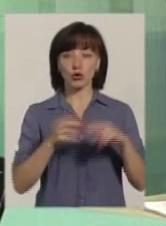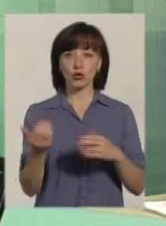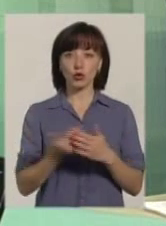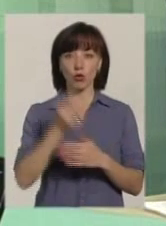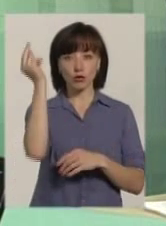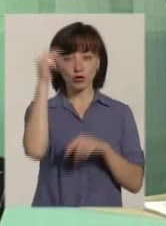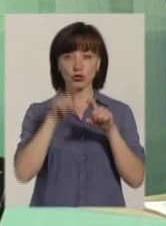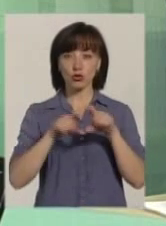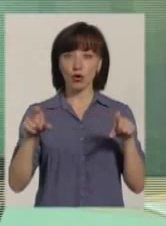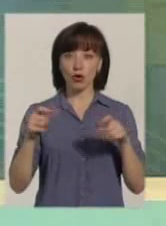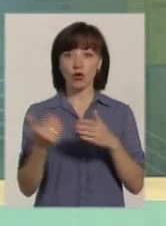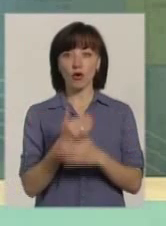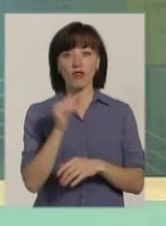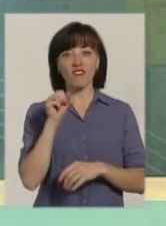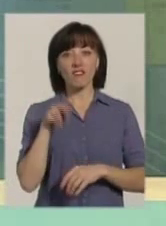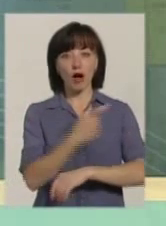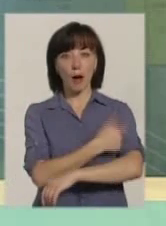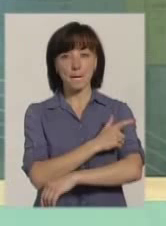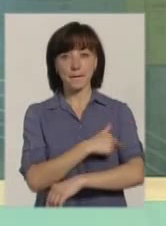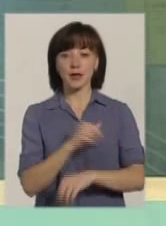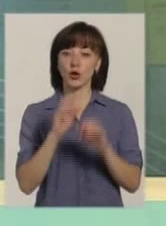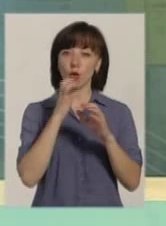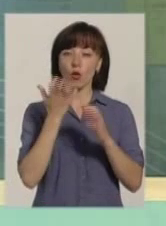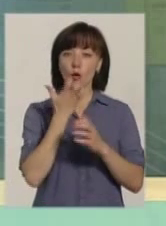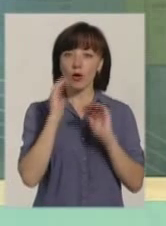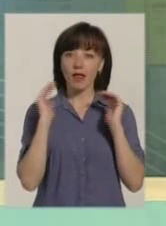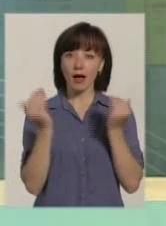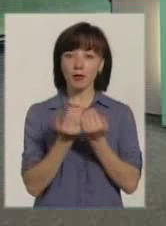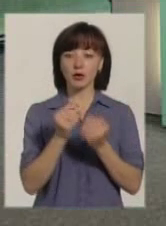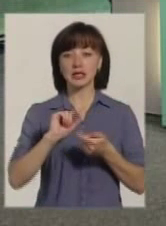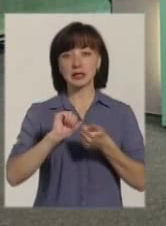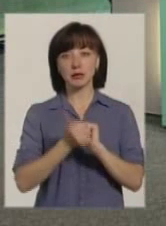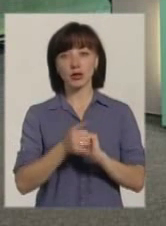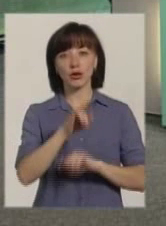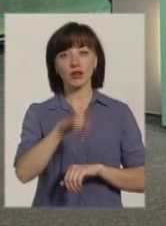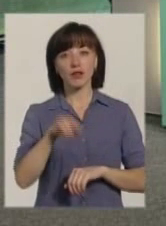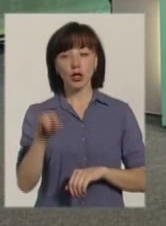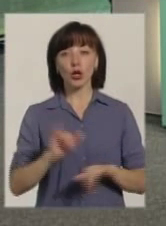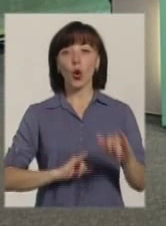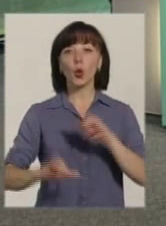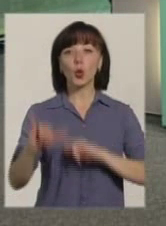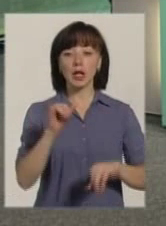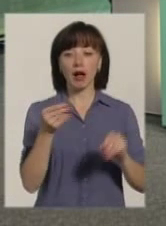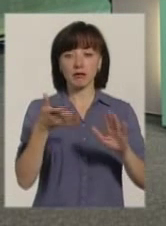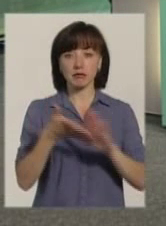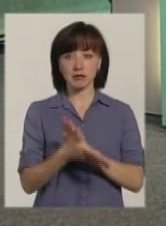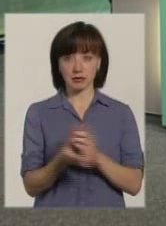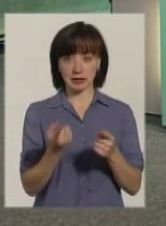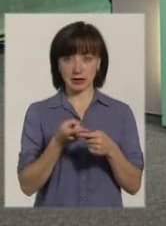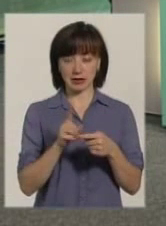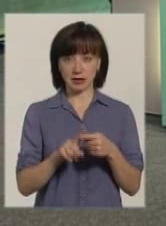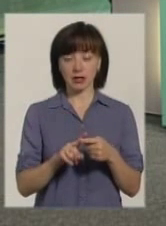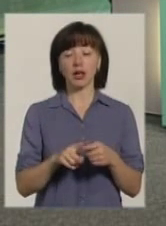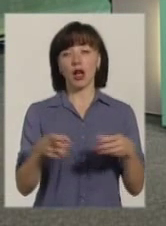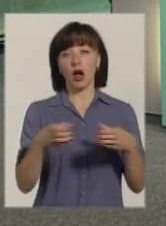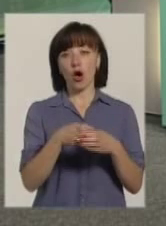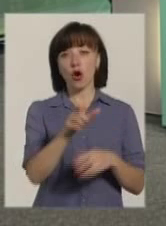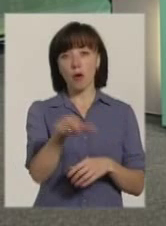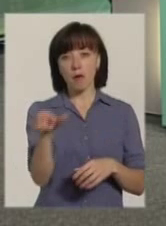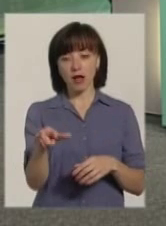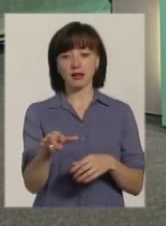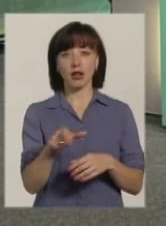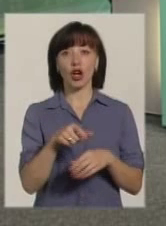вони будують новий ФАП, чи вони утеплюють, чи змінюють вікна, чи куди використовують ці кошти, громада приймає рішення і несе за